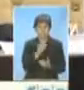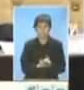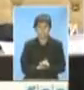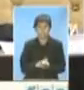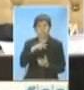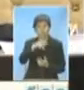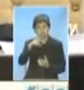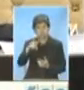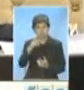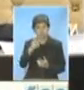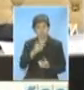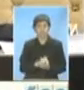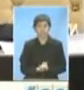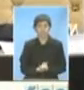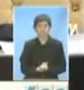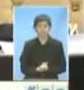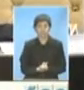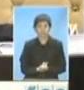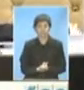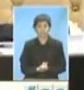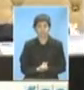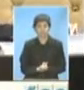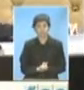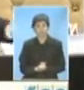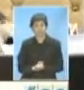ท่านพุทธิพงศ์ปุณกันครับเชิญนะ